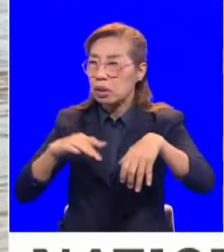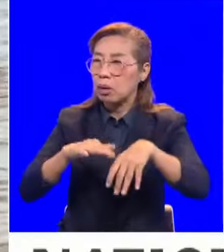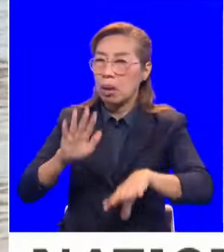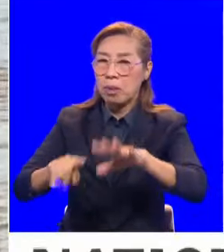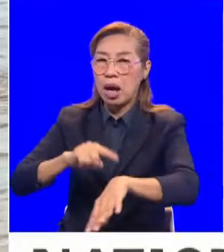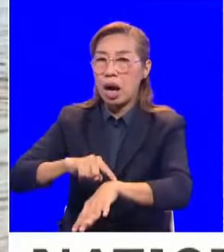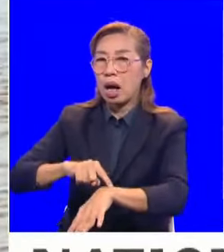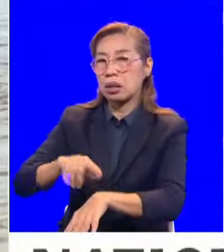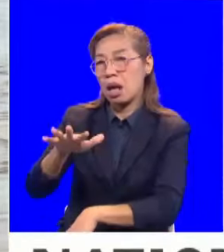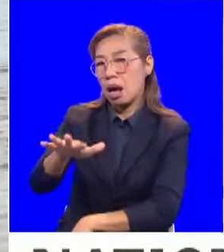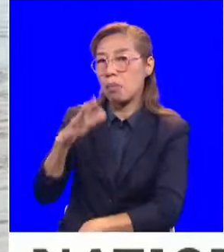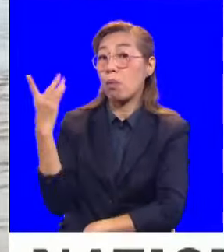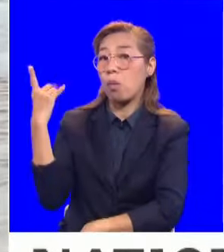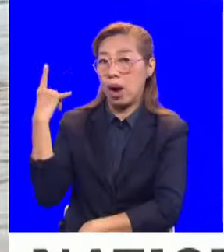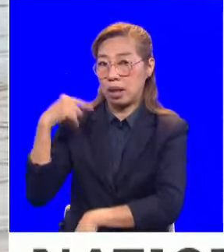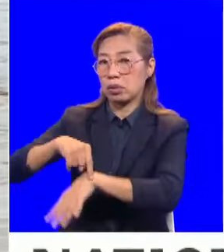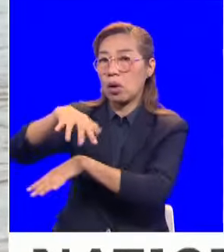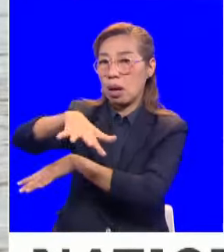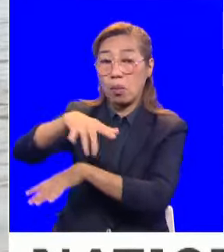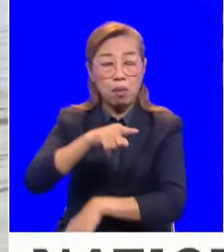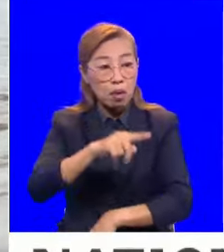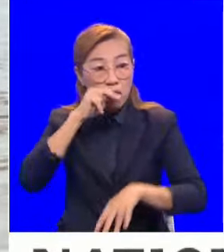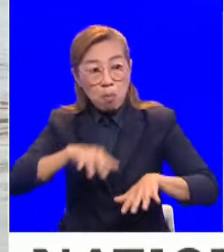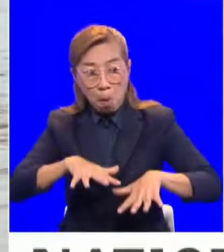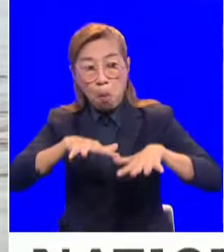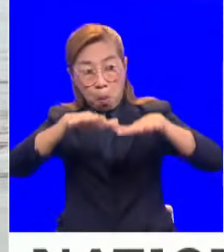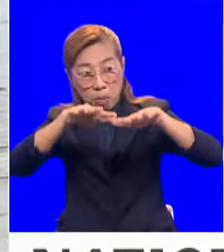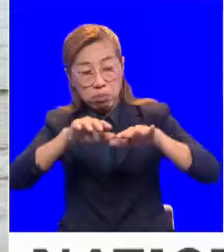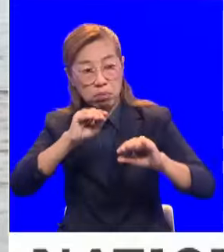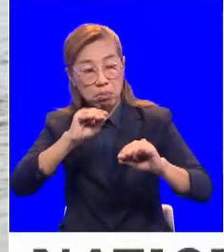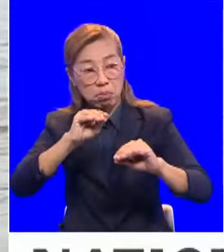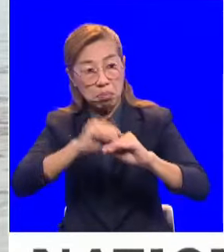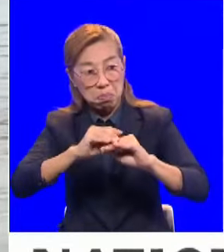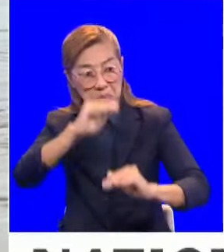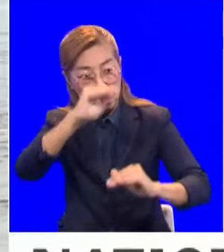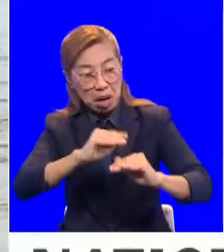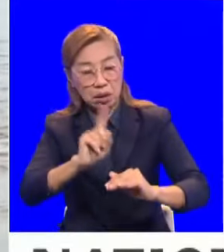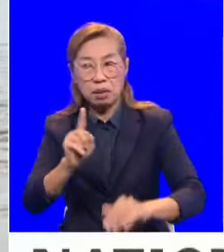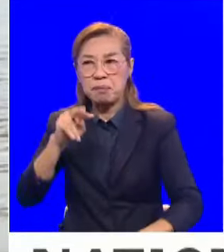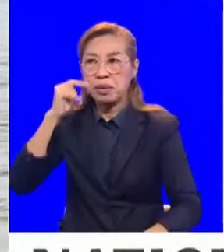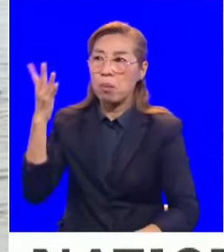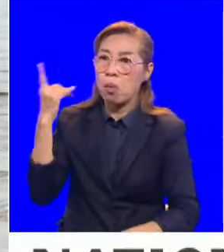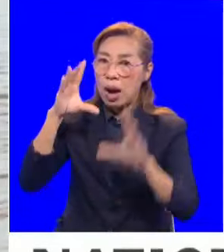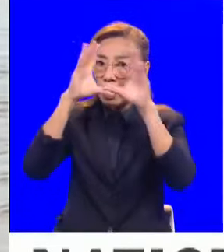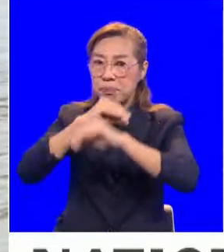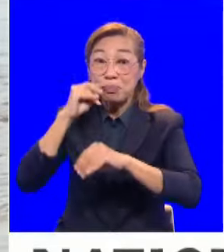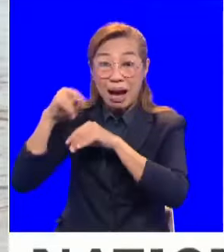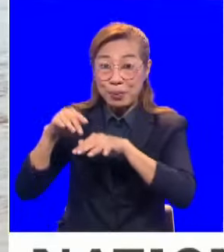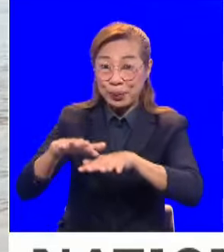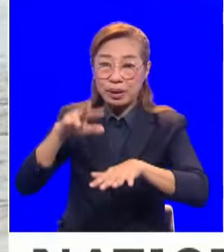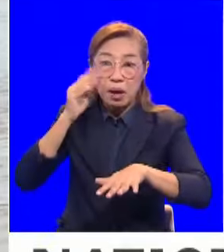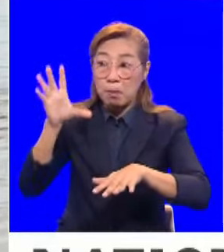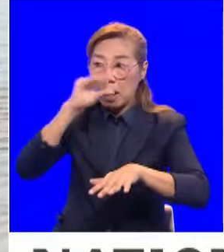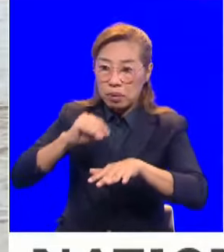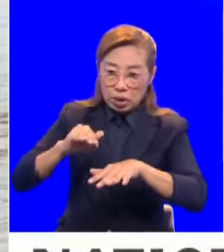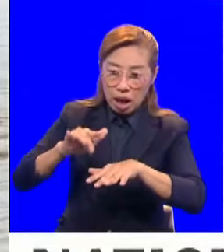5 โมงกว่าเมื่อวานนี้ครับ ระดับน้ำมันเพิ่มขึ้นเยอะไหมคะ เพิ่มขึ้นเมื่อคืนแต่ว่าตอนนี้ช่ว